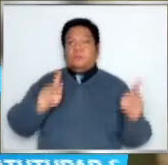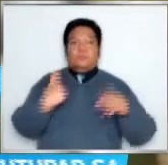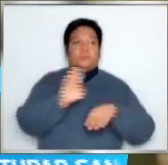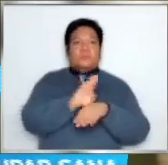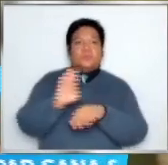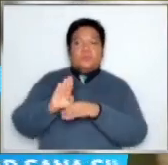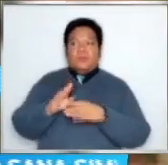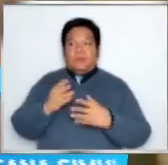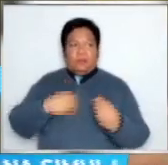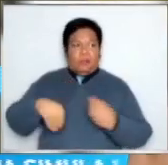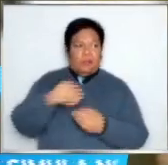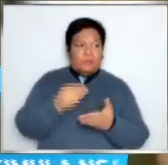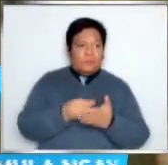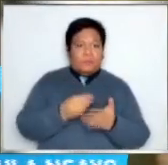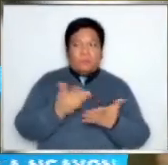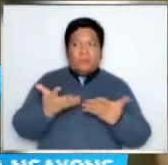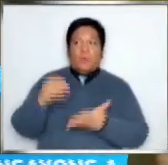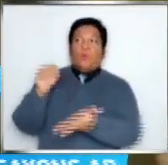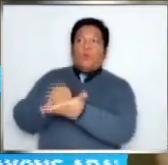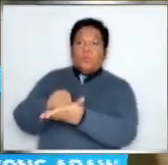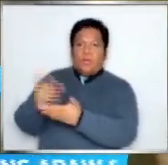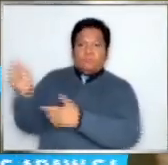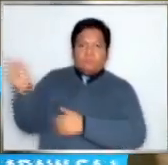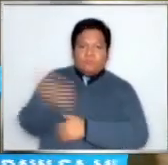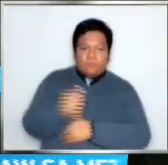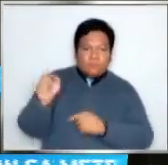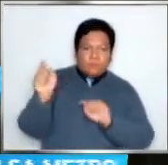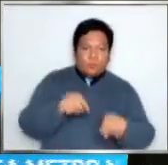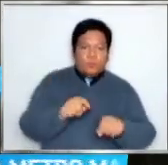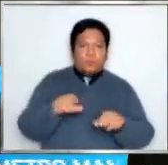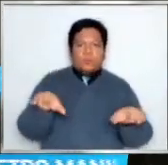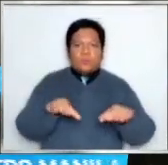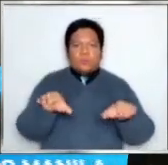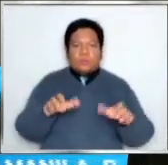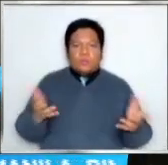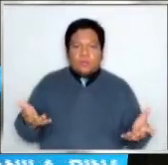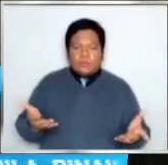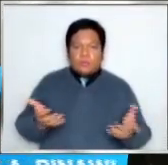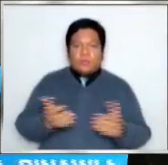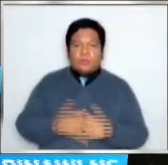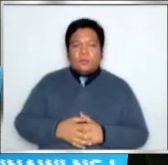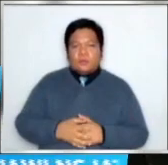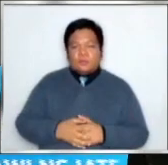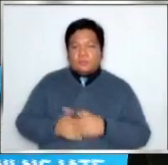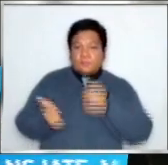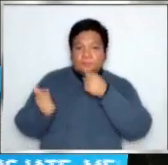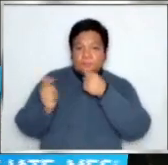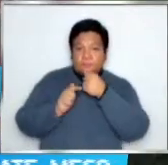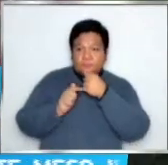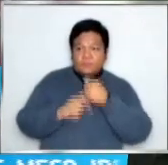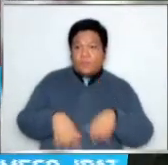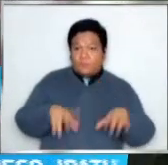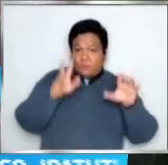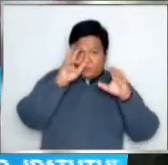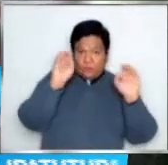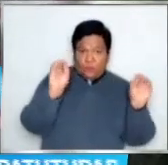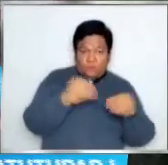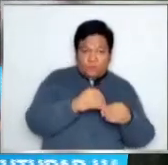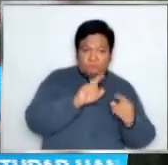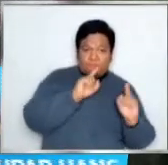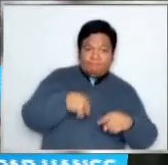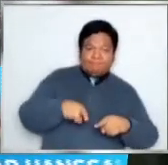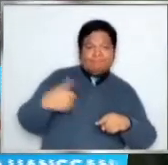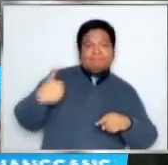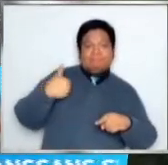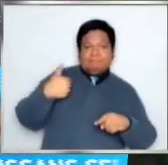yung iba, pinangutang pa, pamasahe lang dito, makapasok eh. Diba? Wala pang reaksyon ukol dyan ng Malacanang. Pero una na